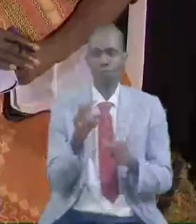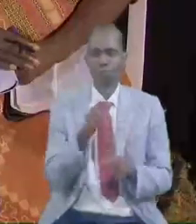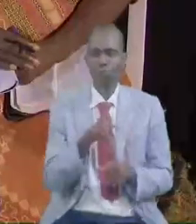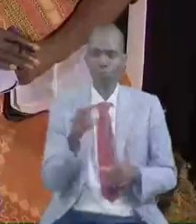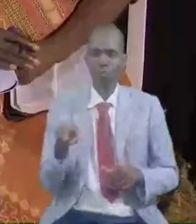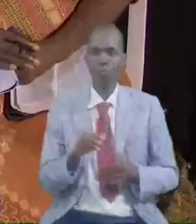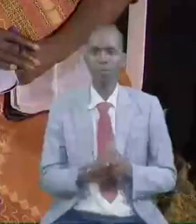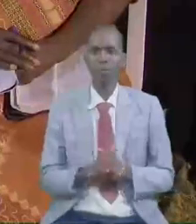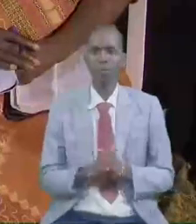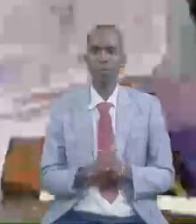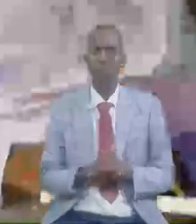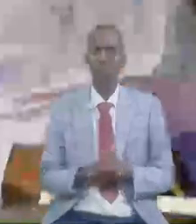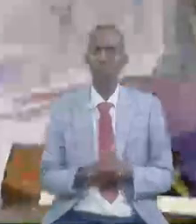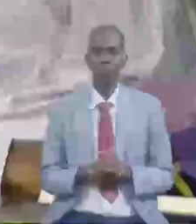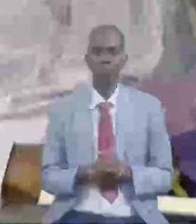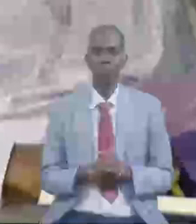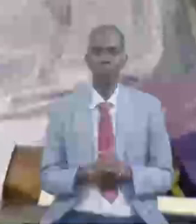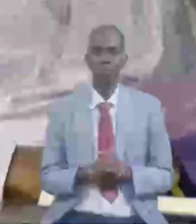22.